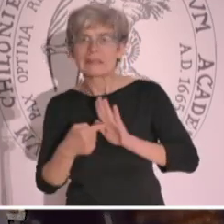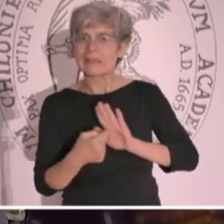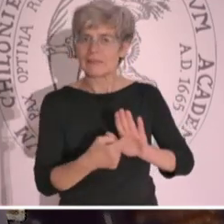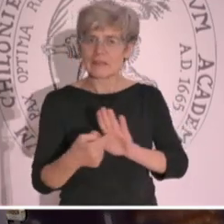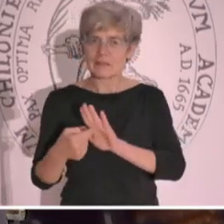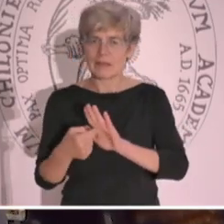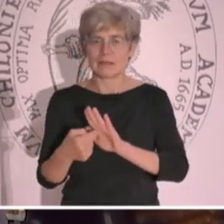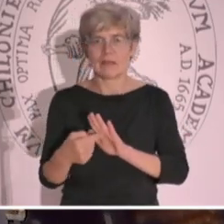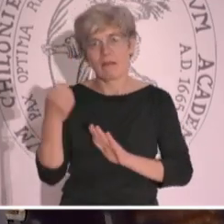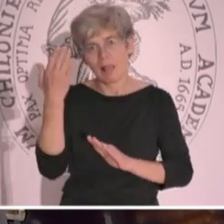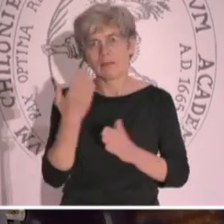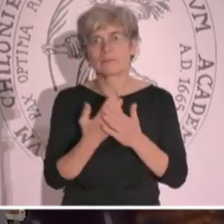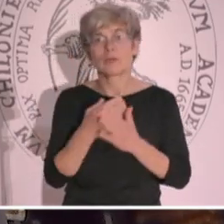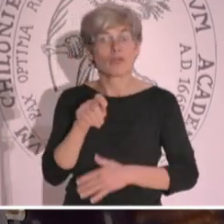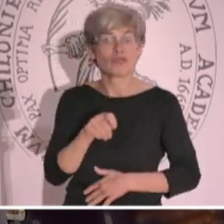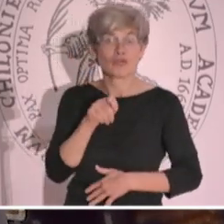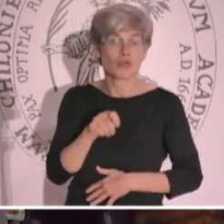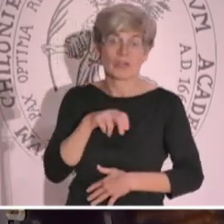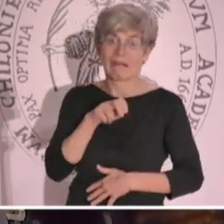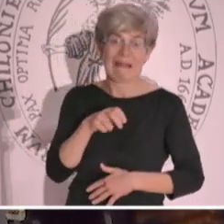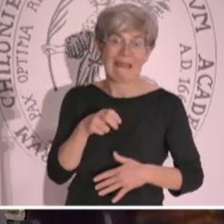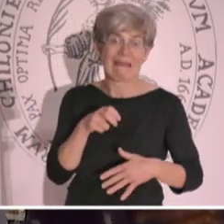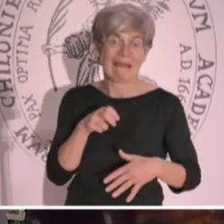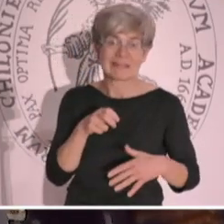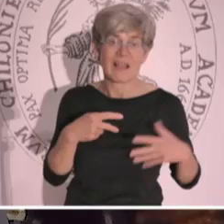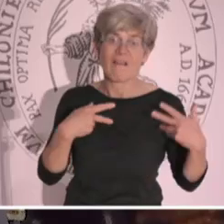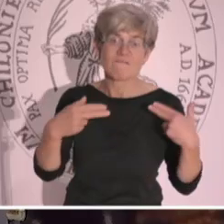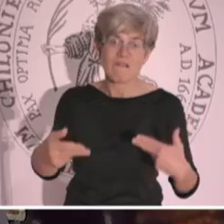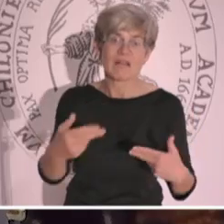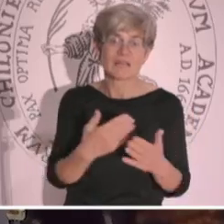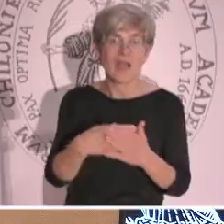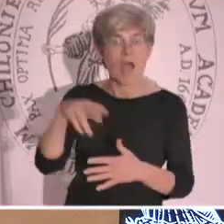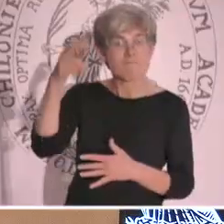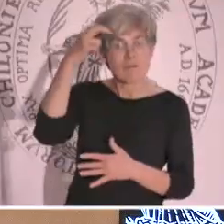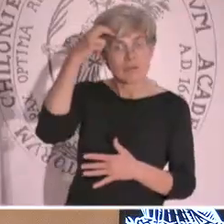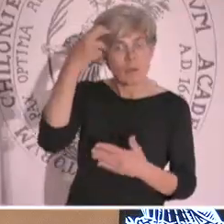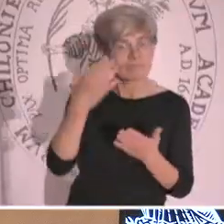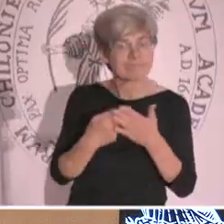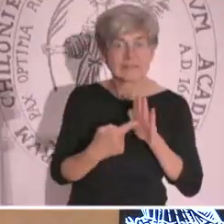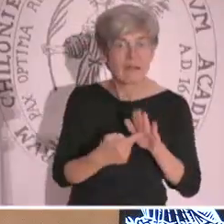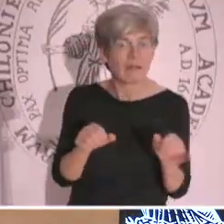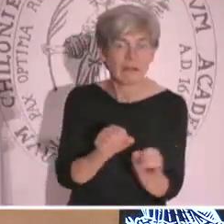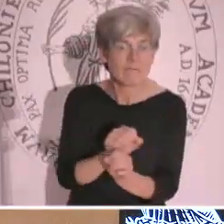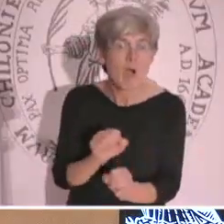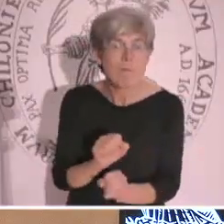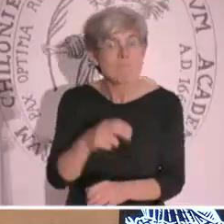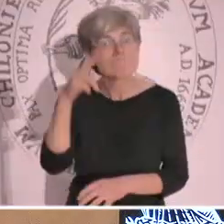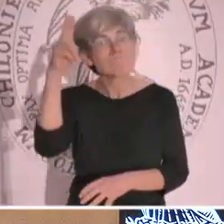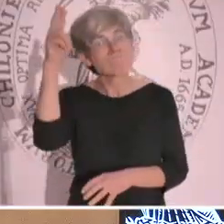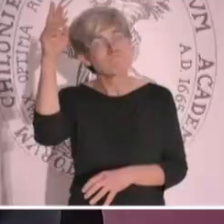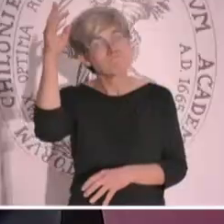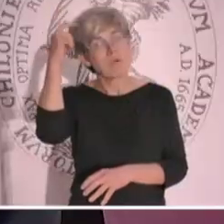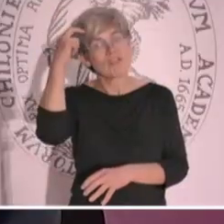die ProfessorInnen eben nicht besitzen, denn die meisten von uns haben ja schließlich nicht in Kiel studiert. Ja, vielen